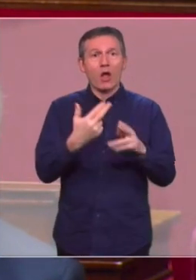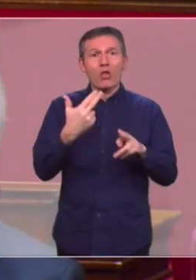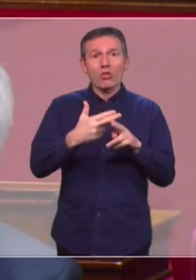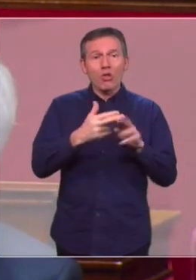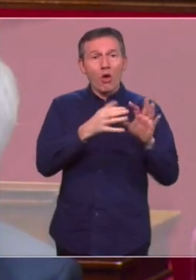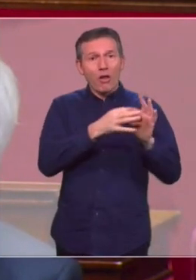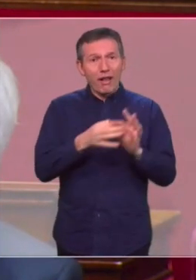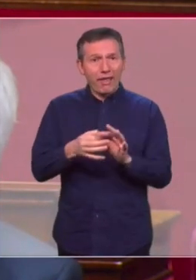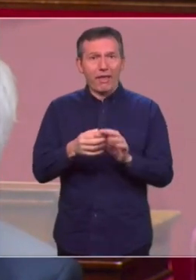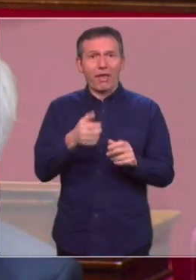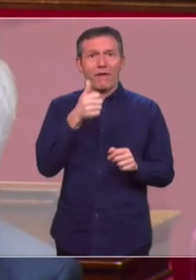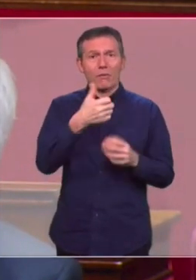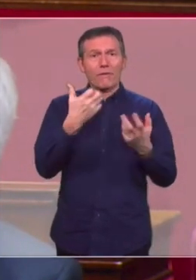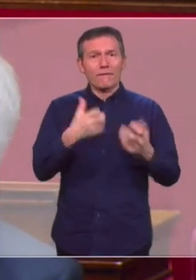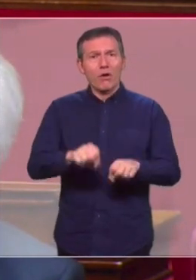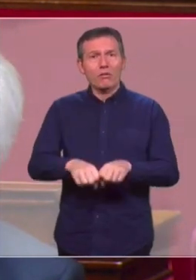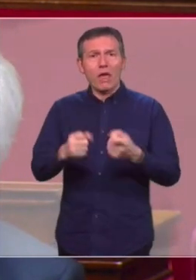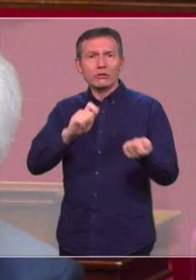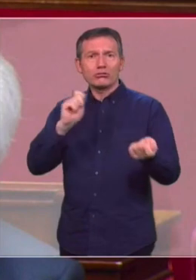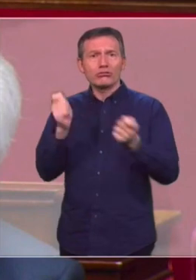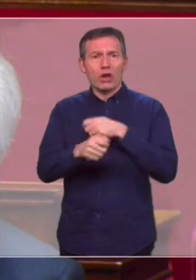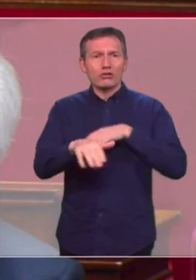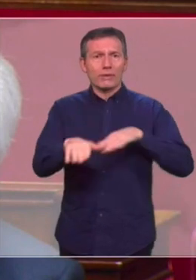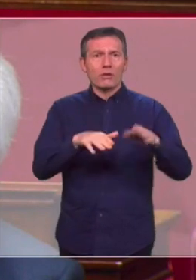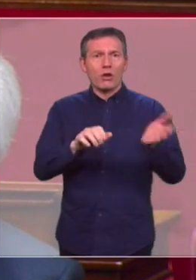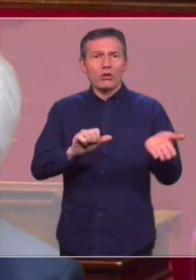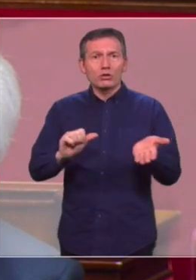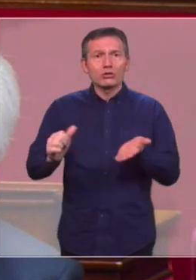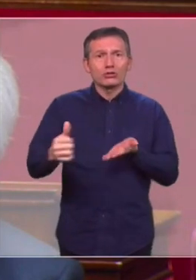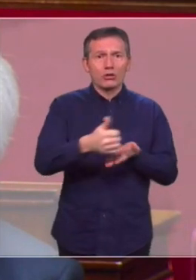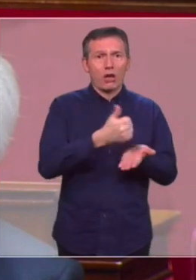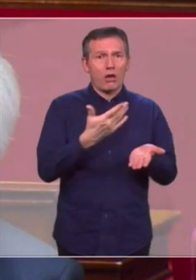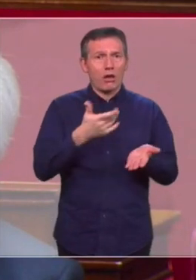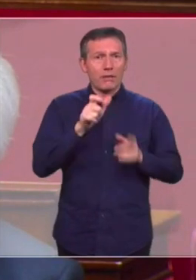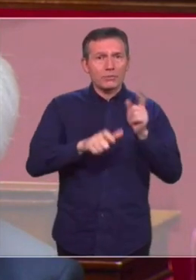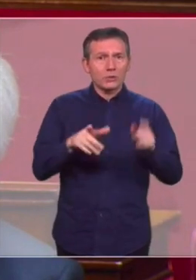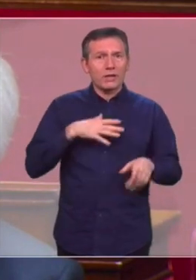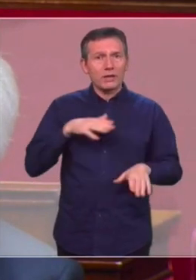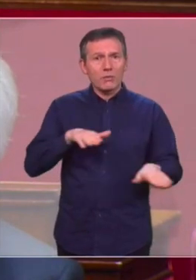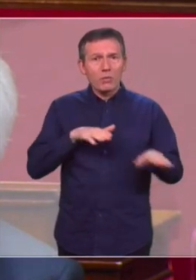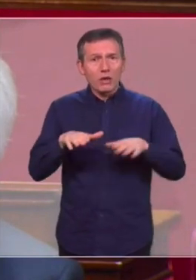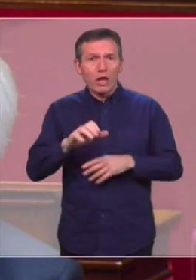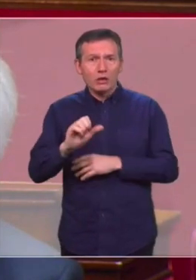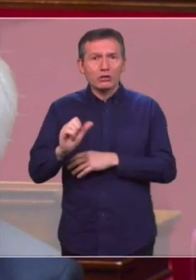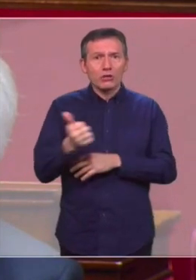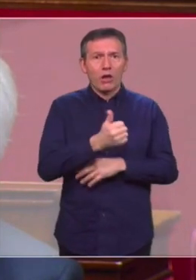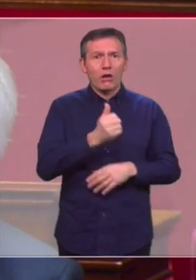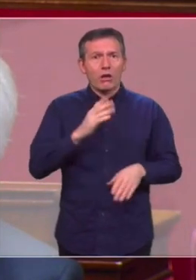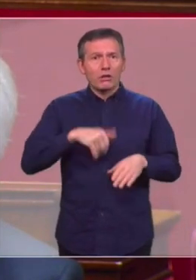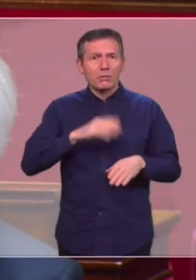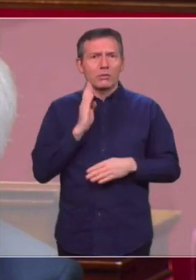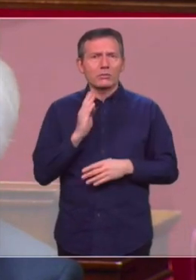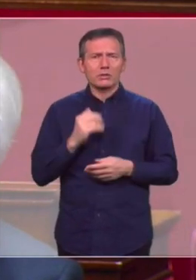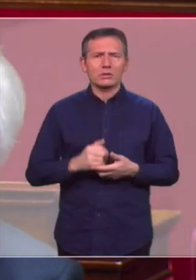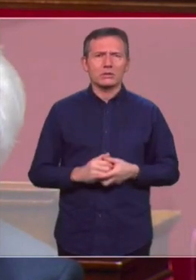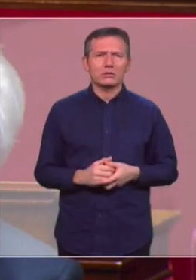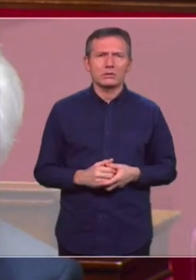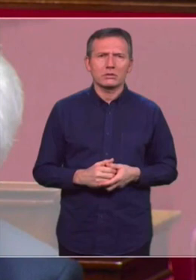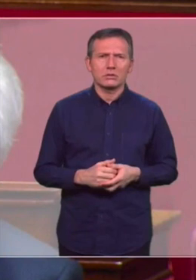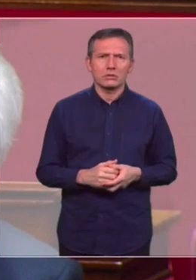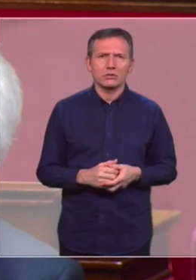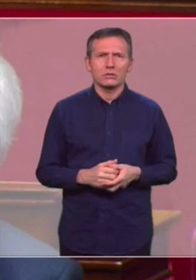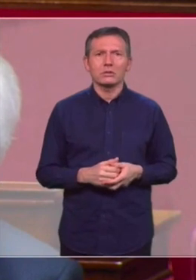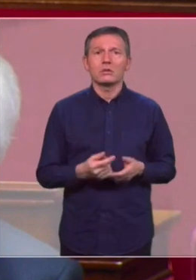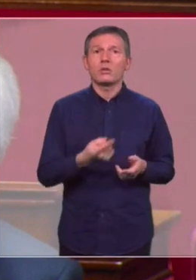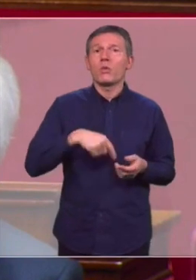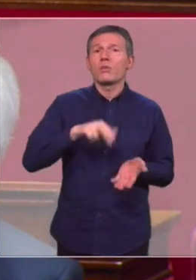cette formule que vous voulez mettre à terre, de chacun selon ses moyens, à chacun selon ses besoins. Nous ne